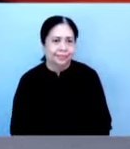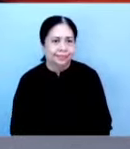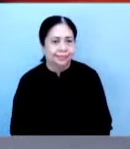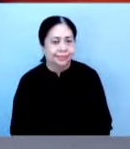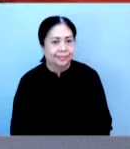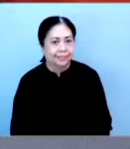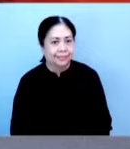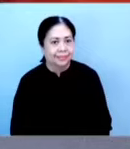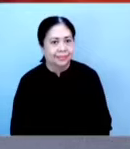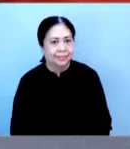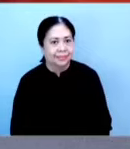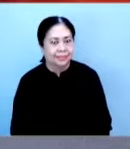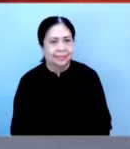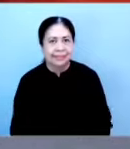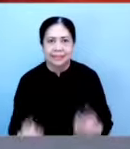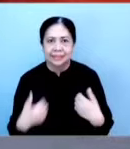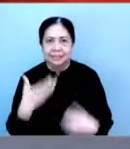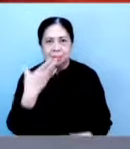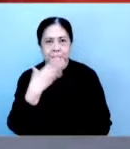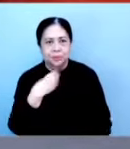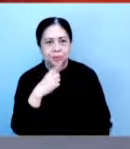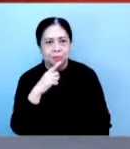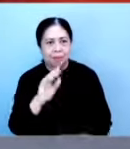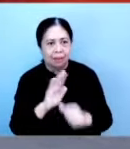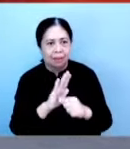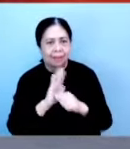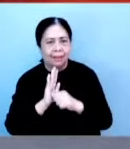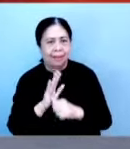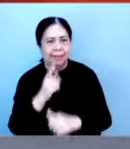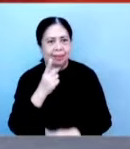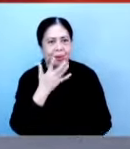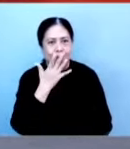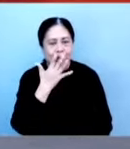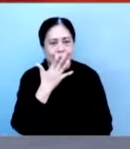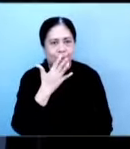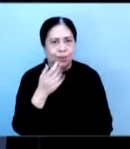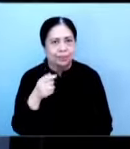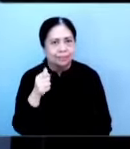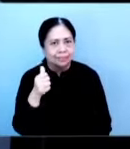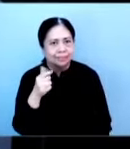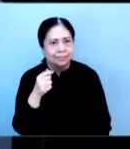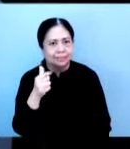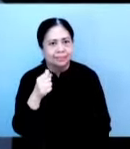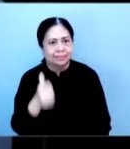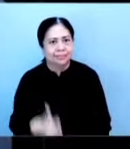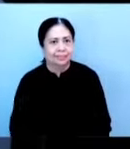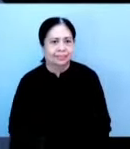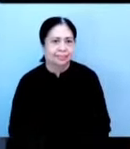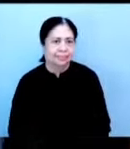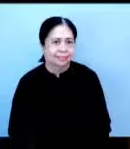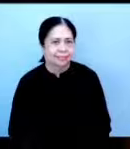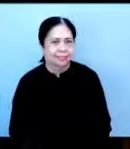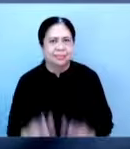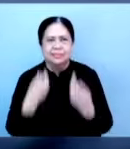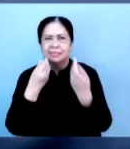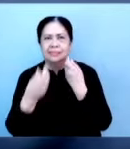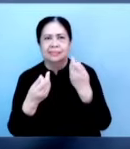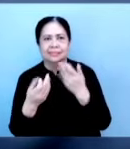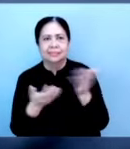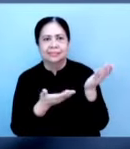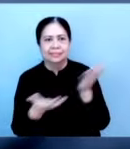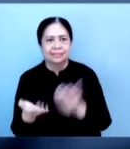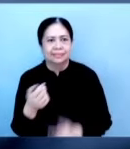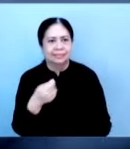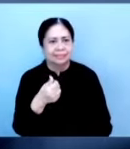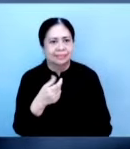Mau parang sobrang nakakaattract p Nakikita mo yung kulay ng mga rosaries pero isa-isahin mo naman sa amin Ano ba yung mga dala mong rosaries Sain ngayon ano